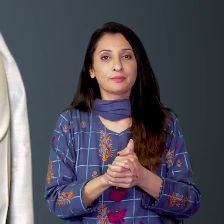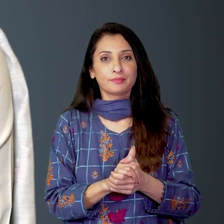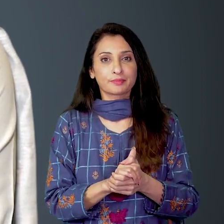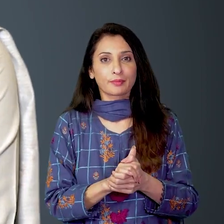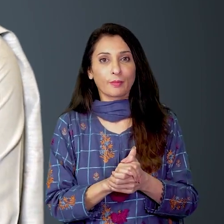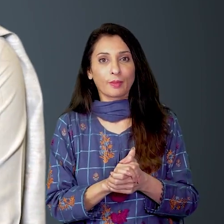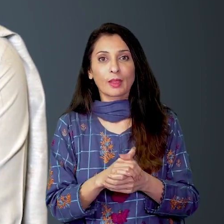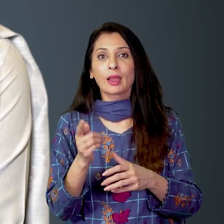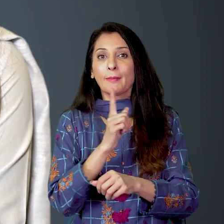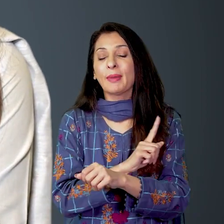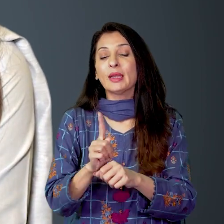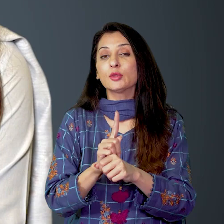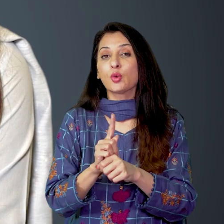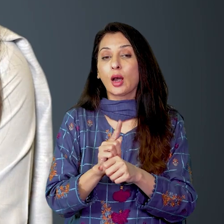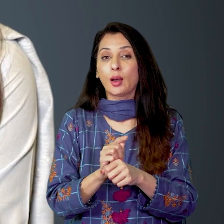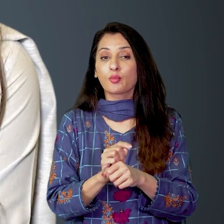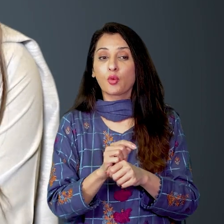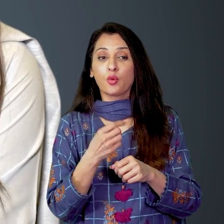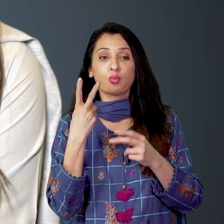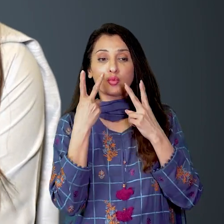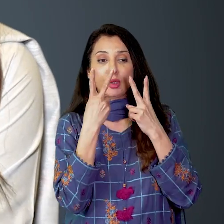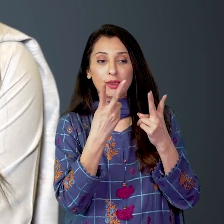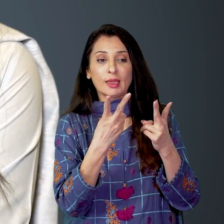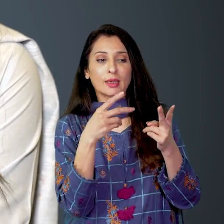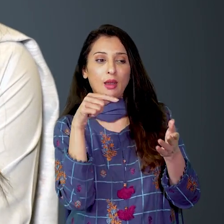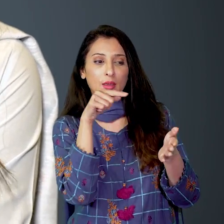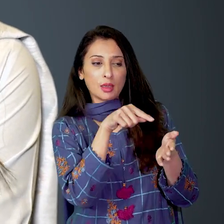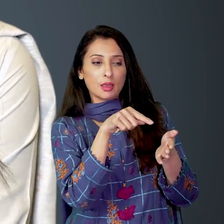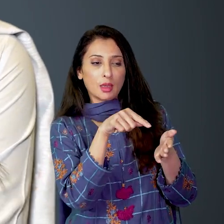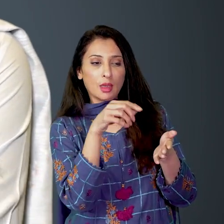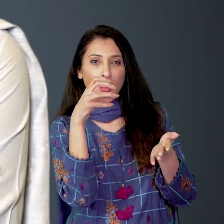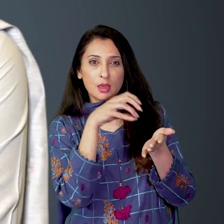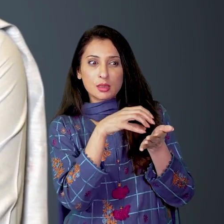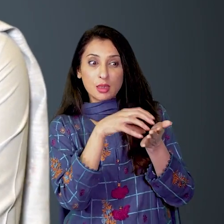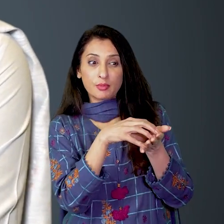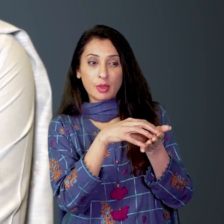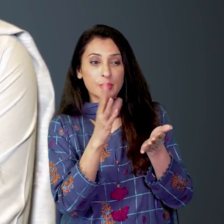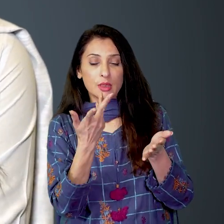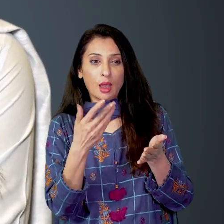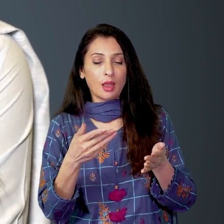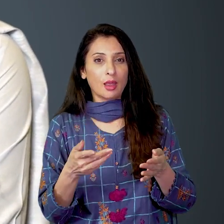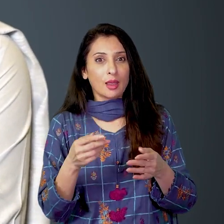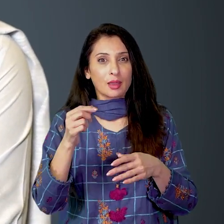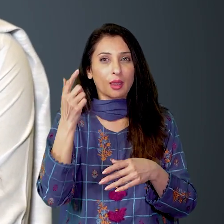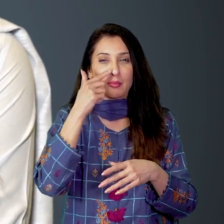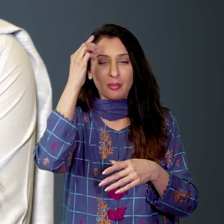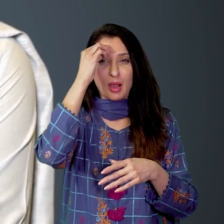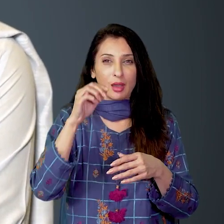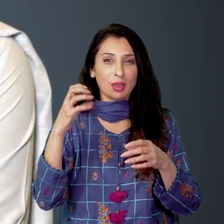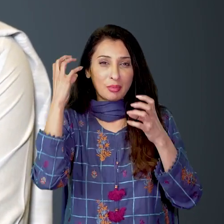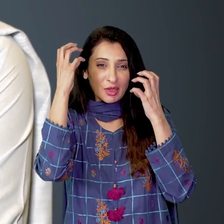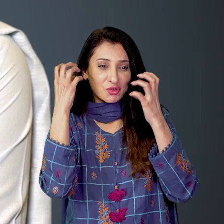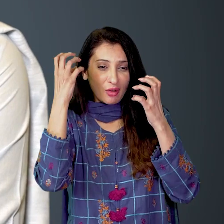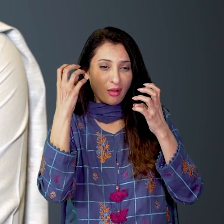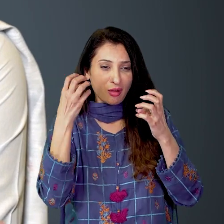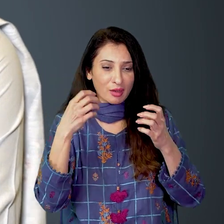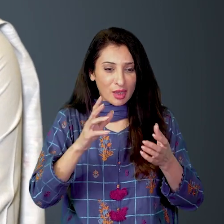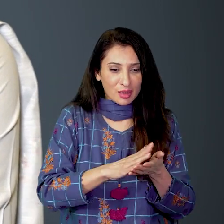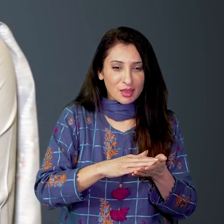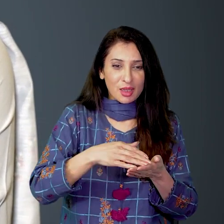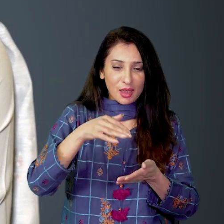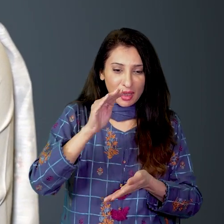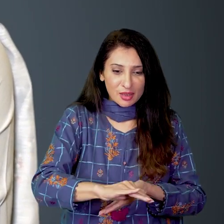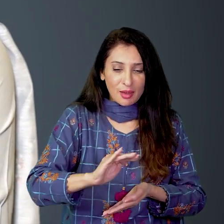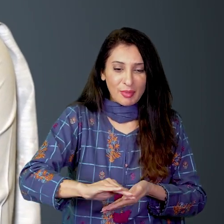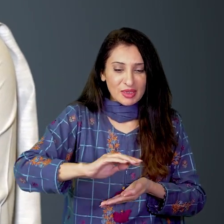पहले तो आपको डेंजर साइंस पता होने चाहिए। हमारे पास माएँ आती हैं बहुत परेशान होके कि बच्चा बेड से गिर गया है, बच्चा साइकिल से गिर गया है, बच्चे को